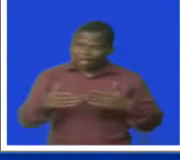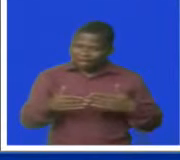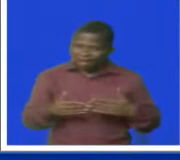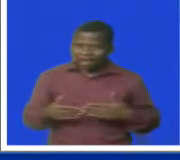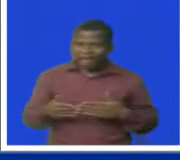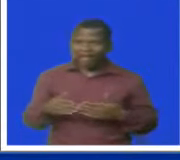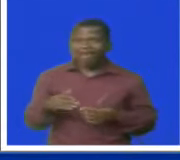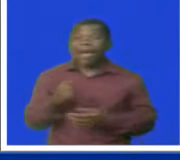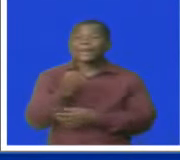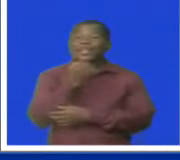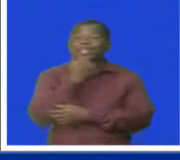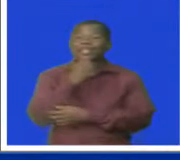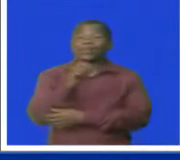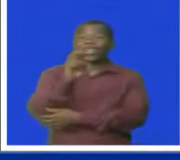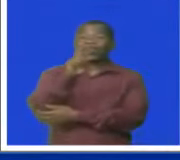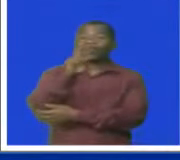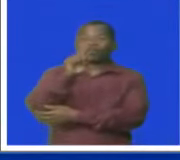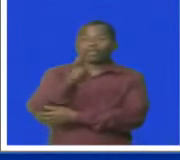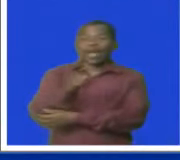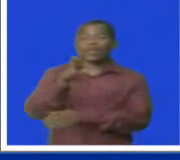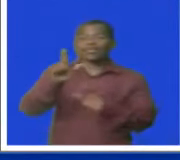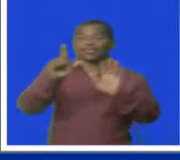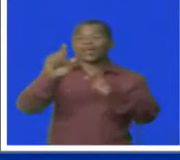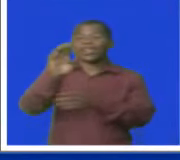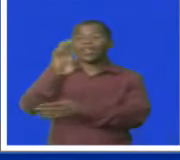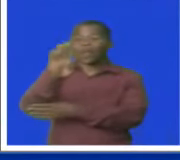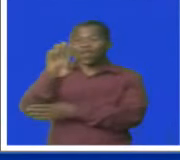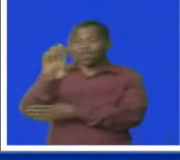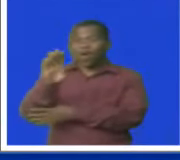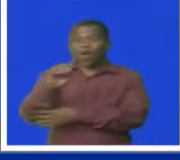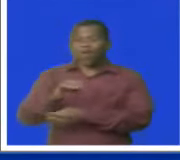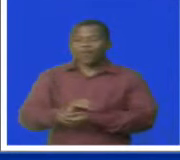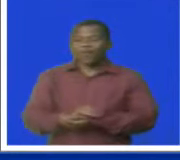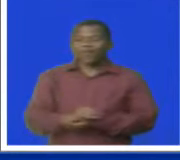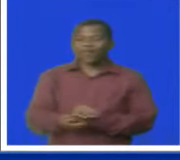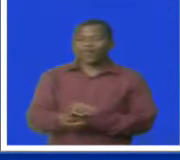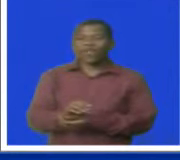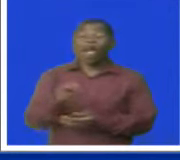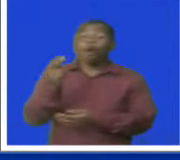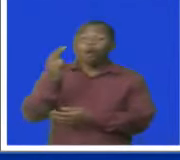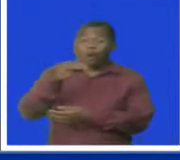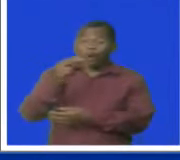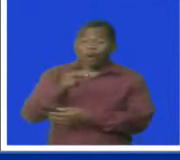2,744 webantfu labatholakele nalo mkhuhlane, hoho yena una